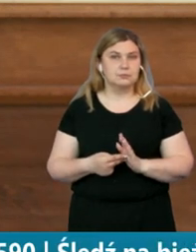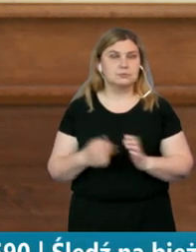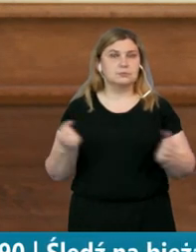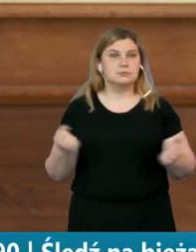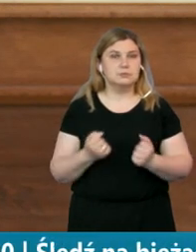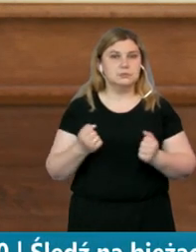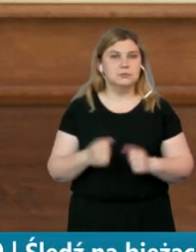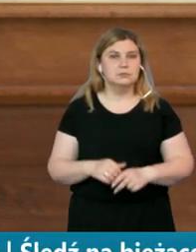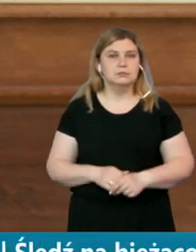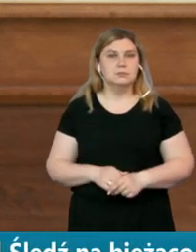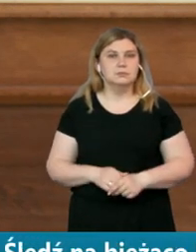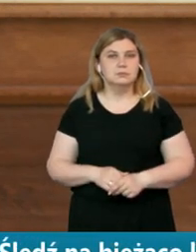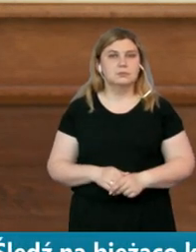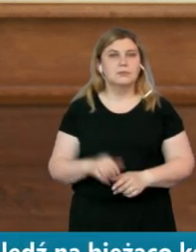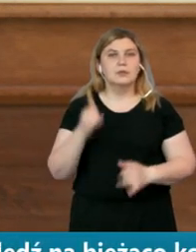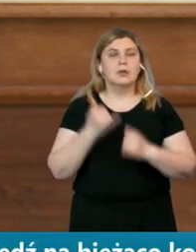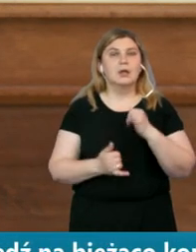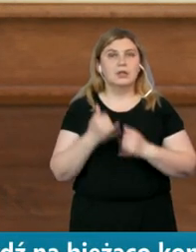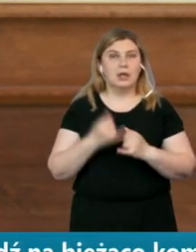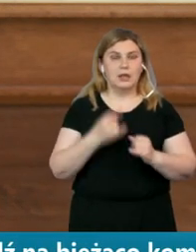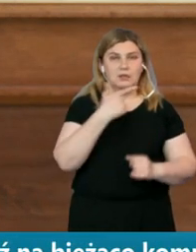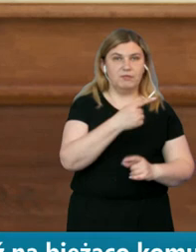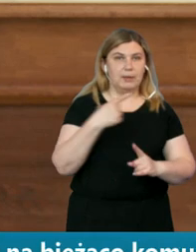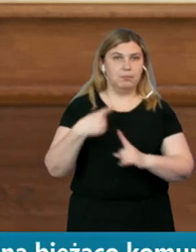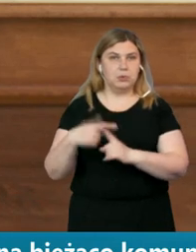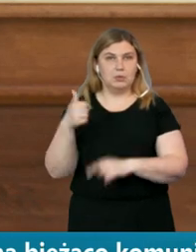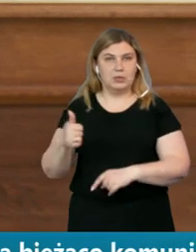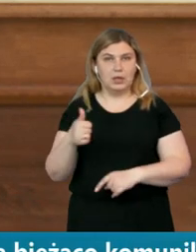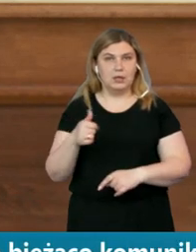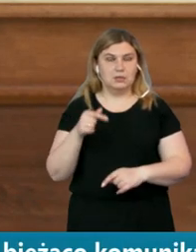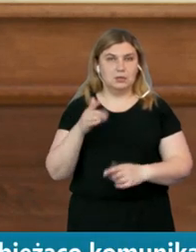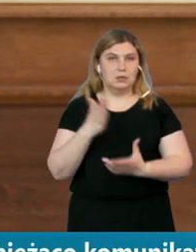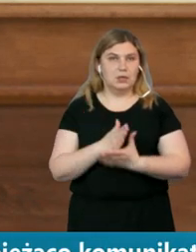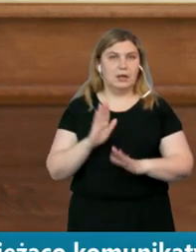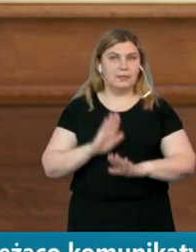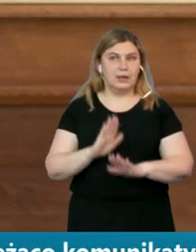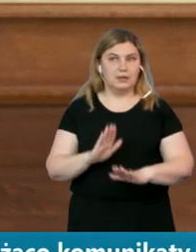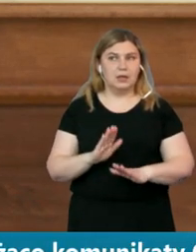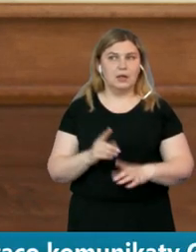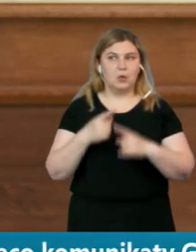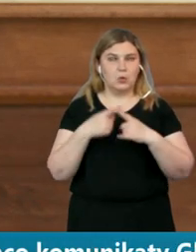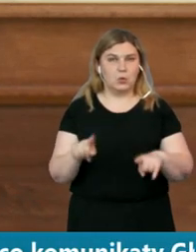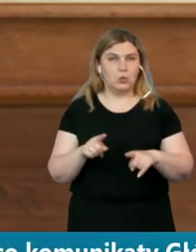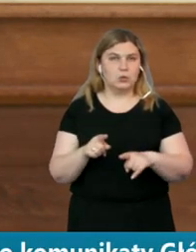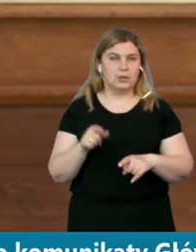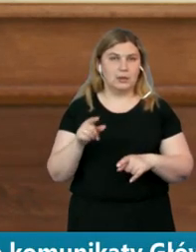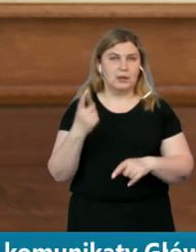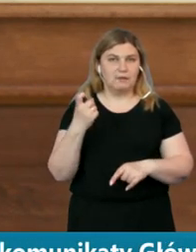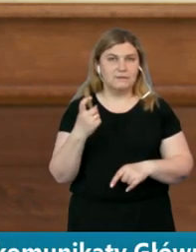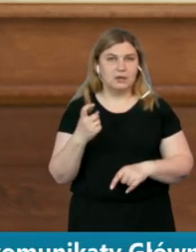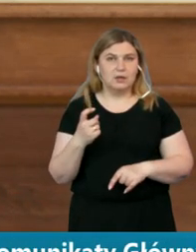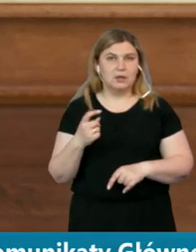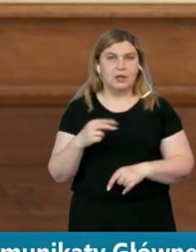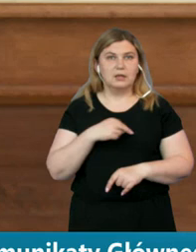funkcjonowania. Jeżeli jest to 2+1, to jest chyba jakiś tylko przejściowy, krótkotrwały moment, bo